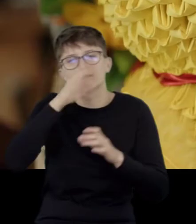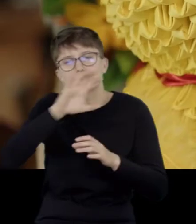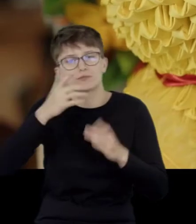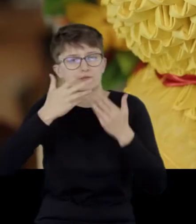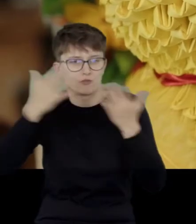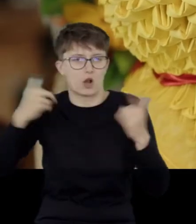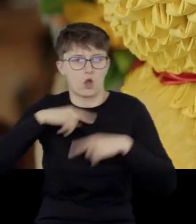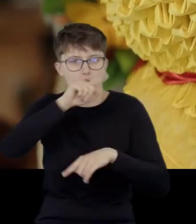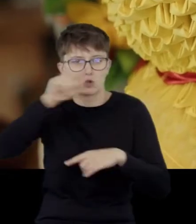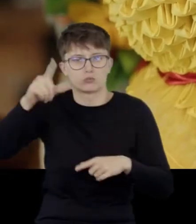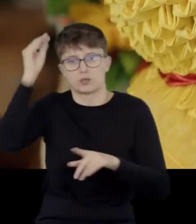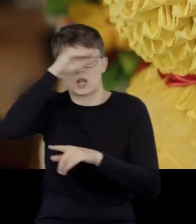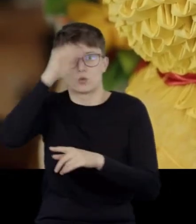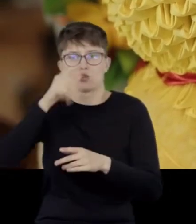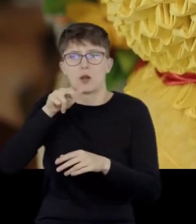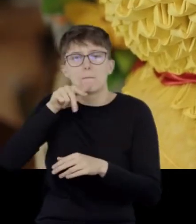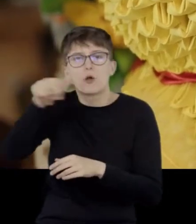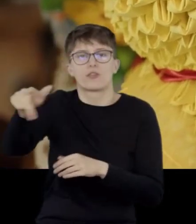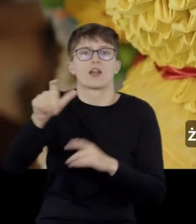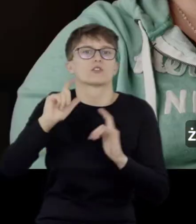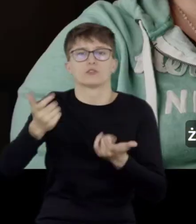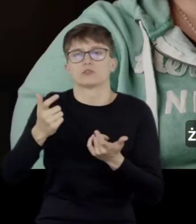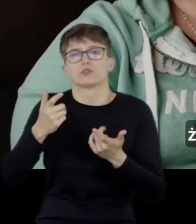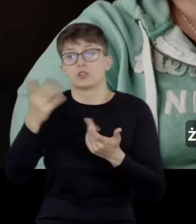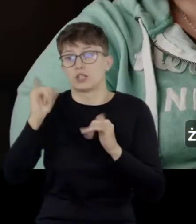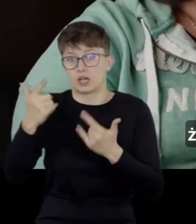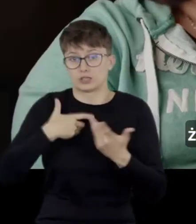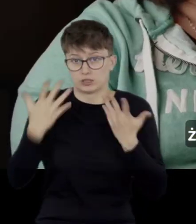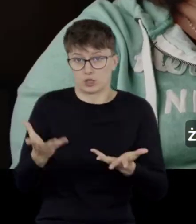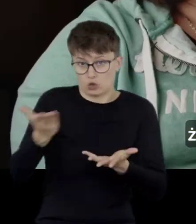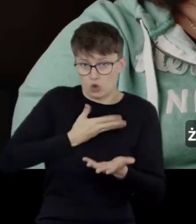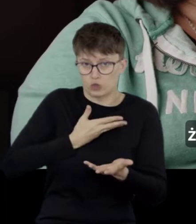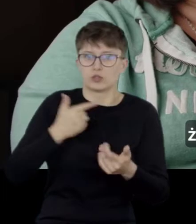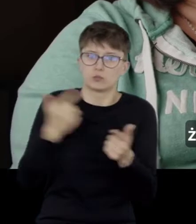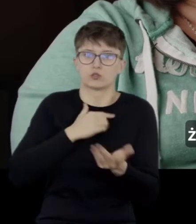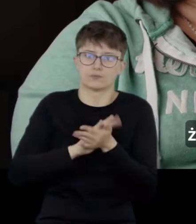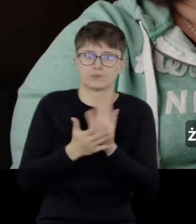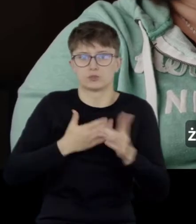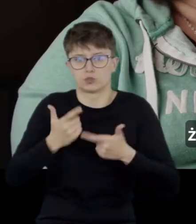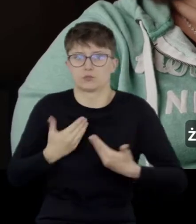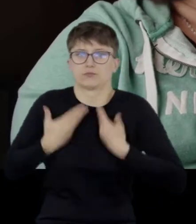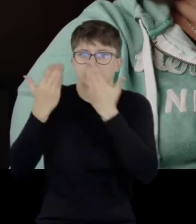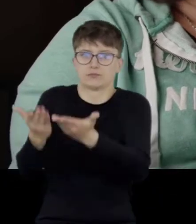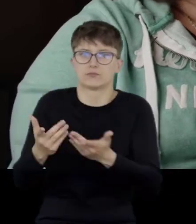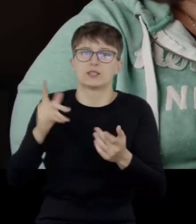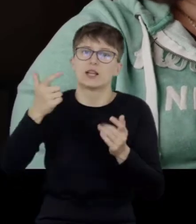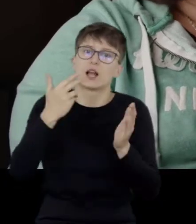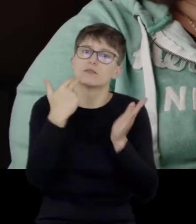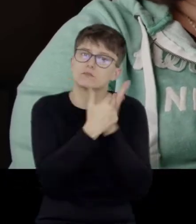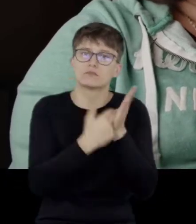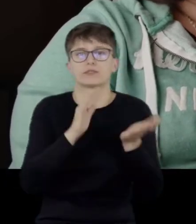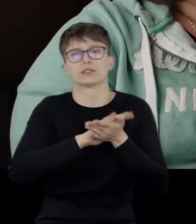u większości tych uczestników, nauczyli się takiego podejścia, że jeżeli coś chce dostać, to też należy dać coś od siebie.